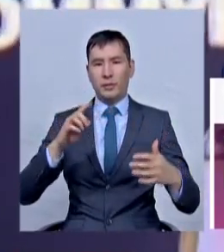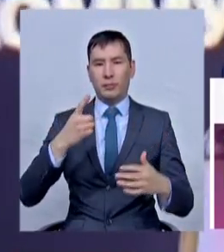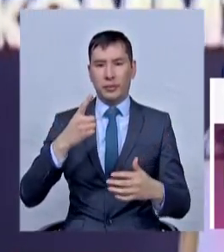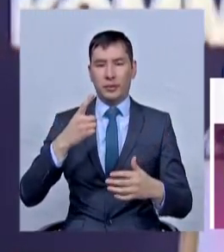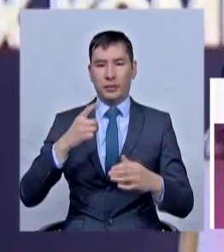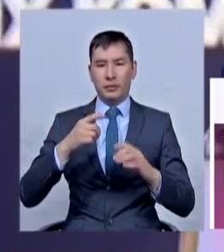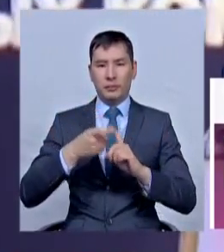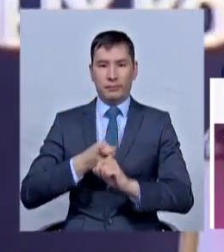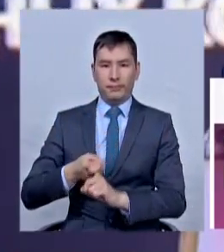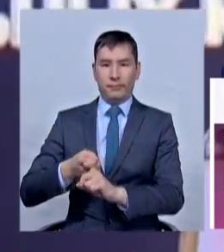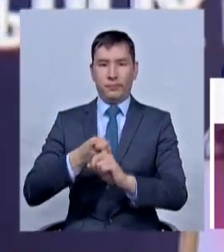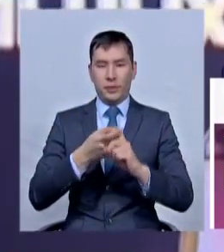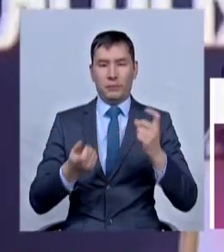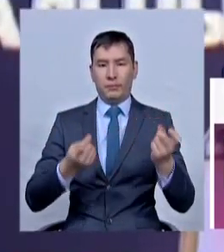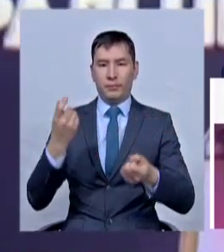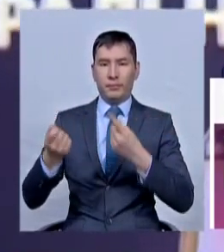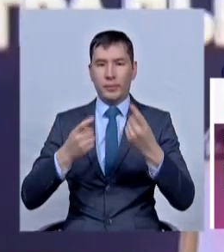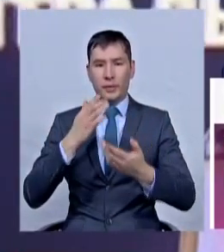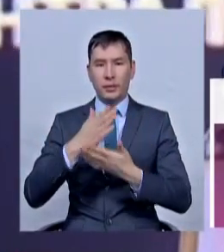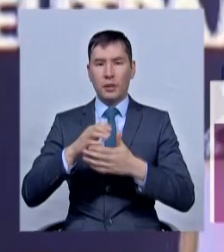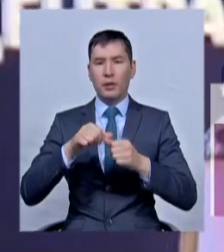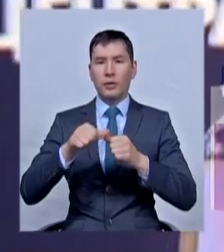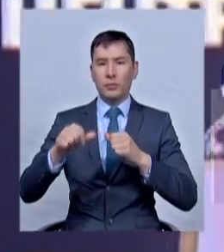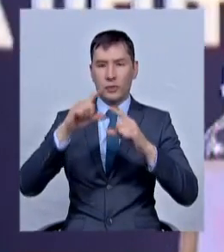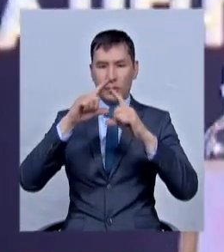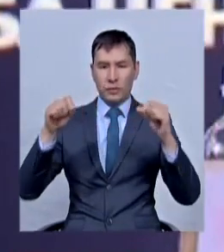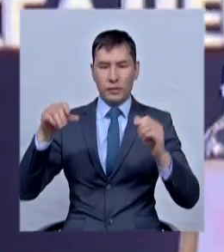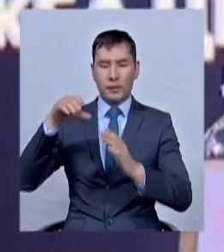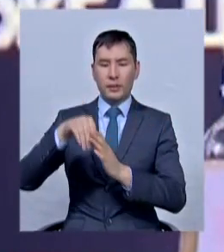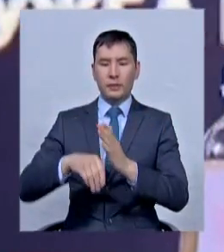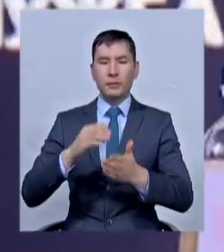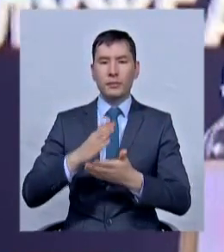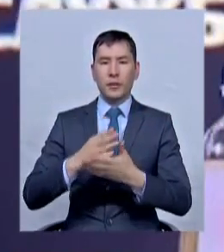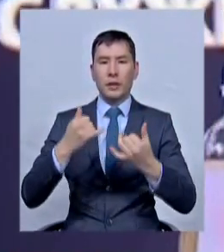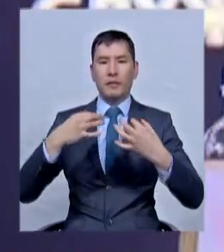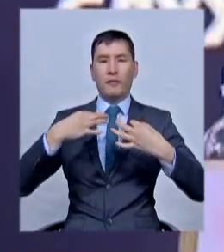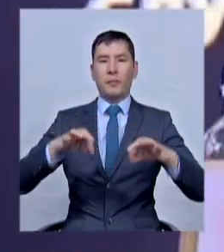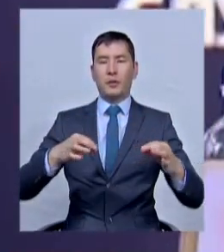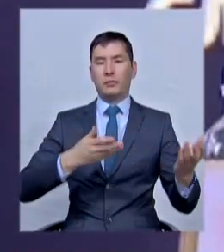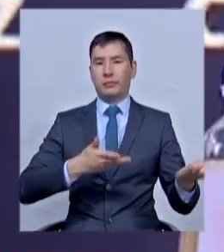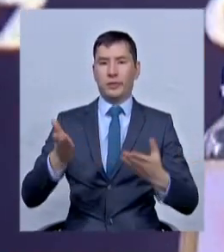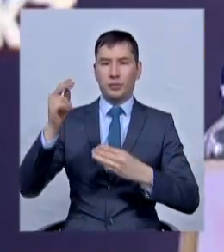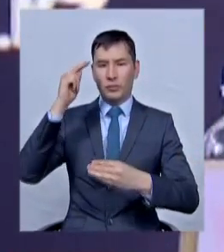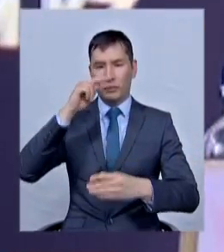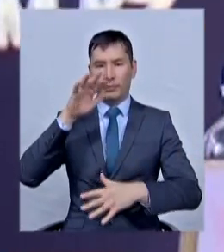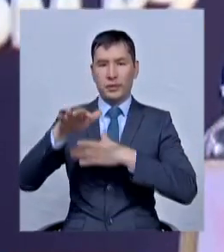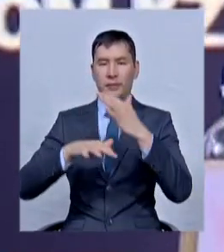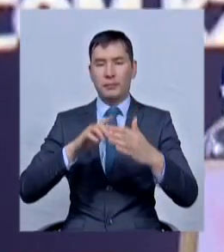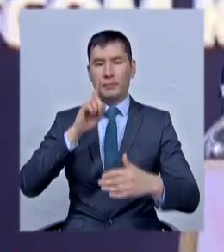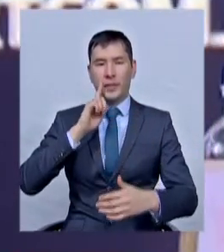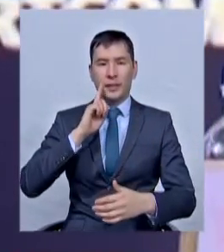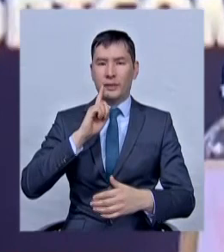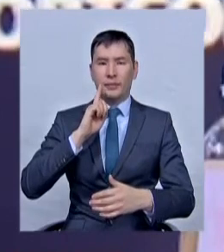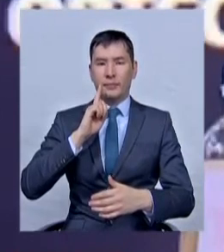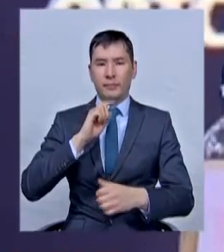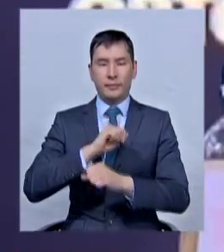артып келеді. Әсіресе мектеп оқушылары арасында көрсеткіш құбылмалы. Өйткені біз күнде мониторинг жұмыстарын жіті бақылап отырмыз.